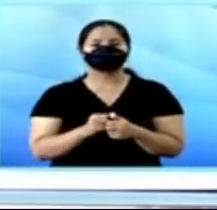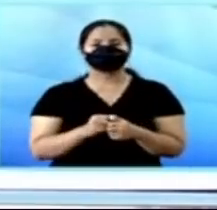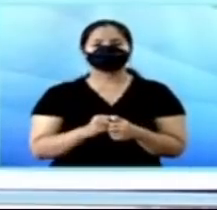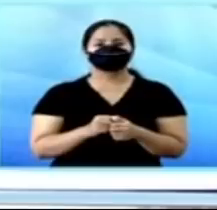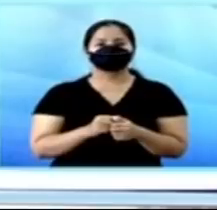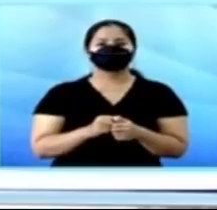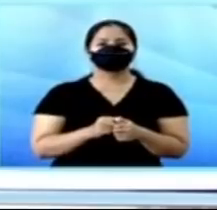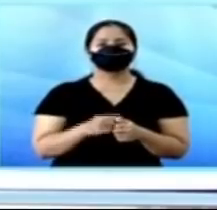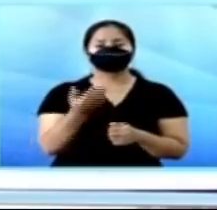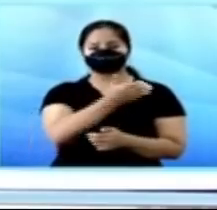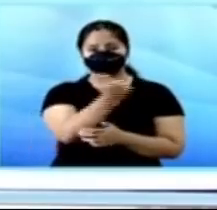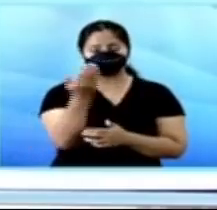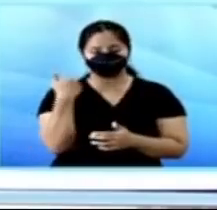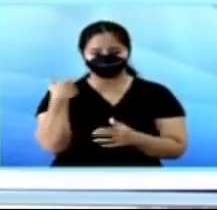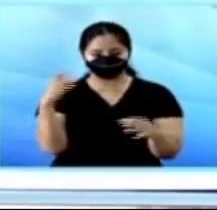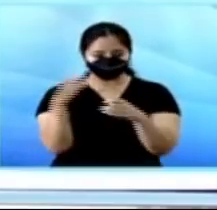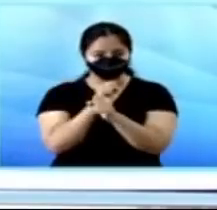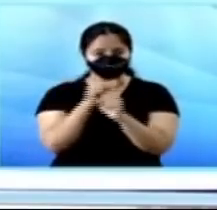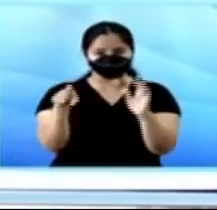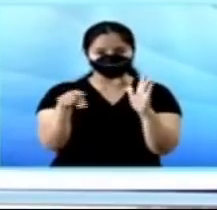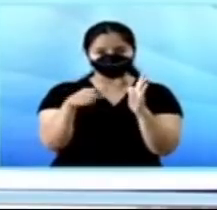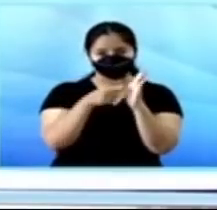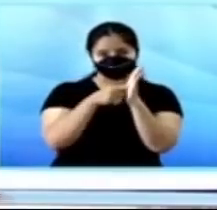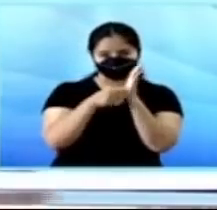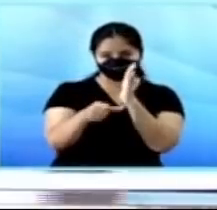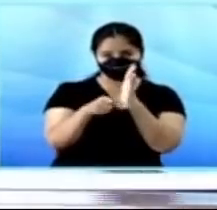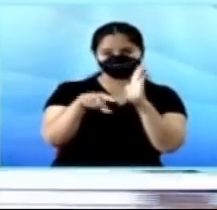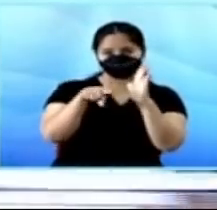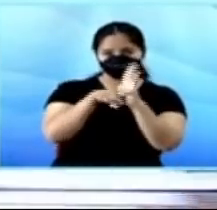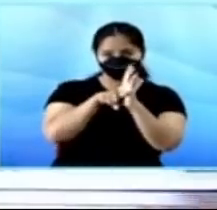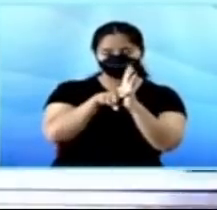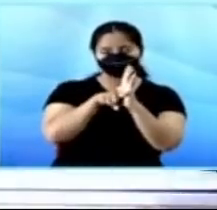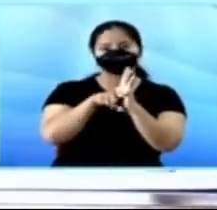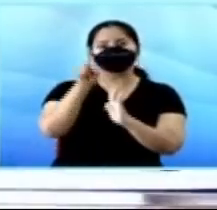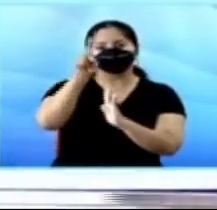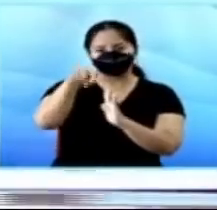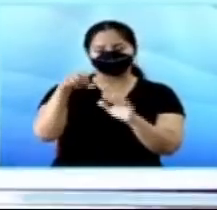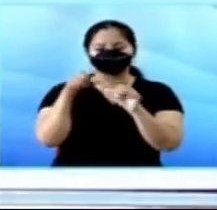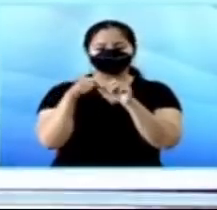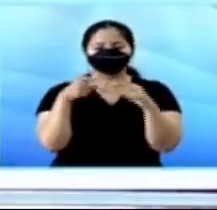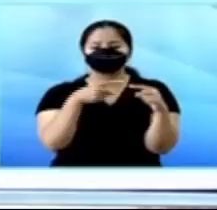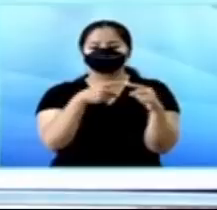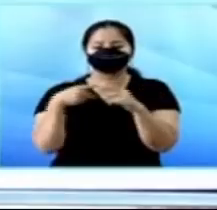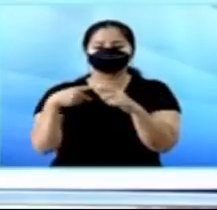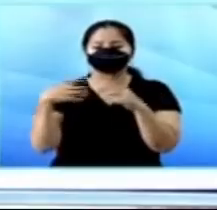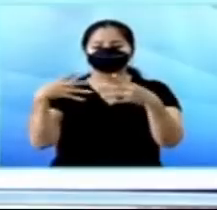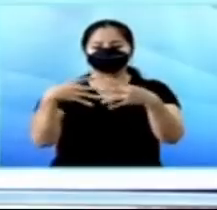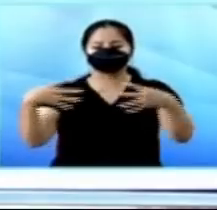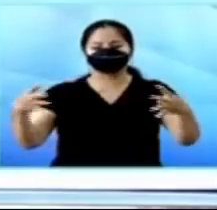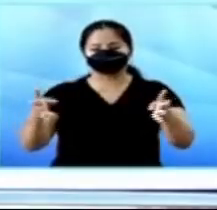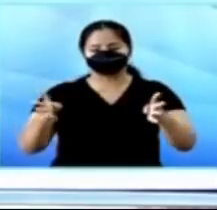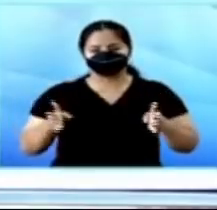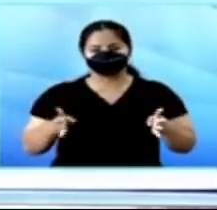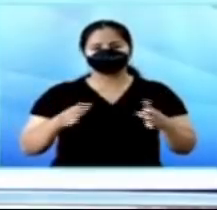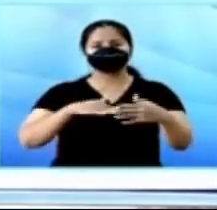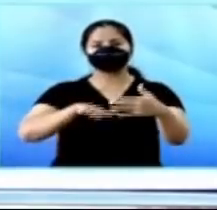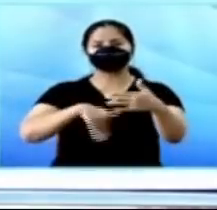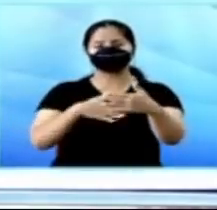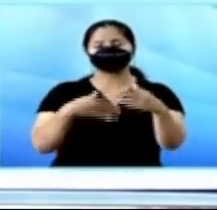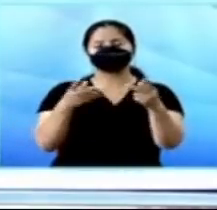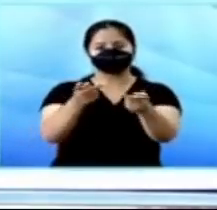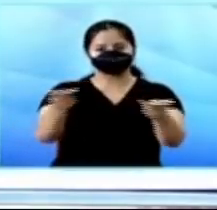มาเป็นลบก็ตามท่านก็ยังจำเป็นจะต้องได้สืบต่อจำกัดบริเวณอยู่ในสถาน